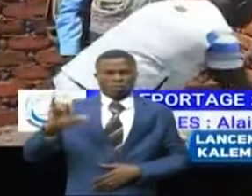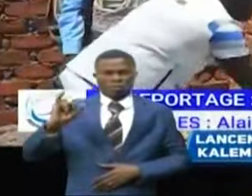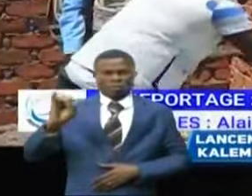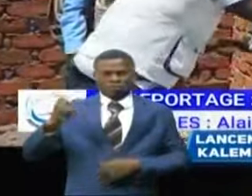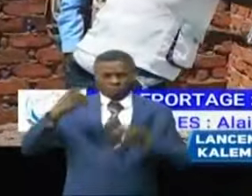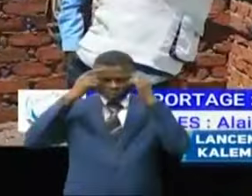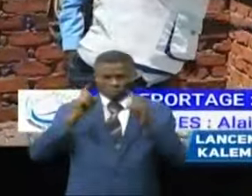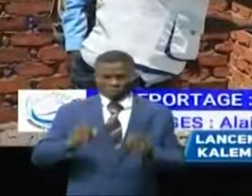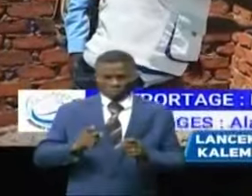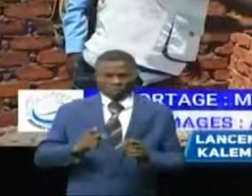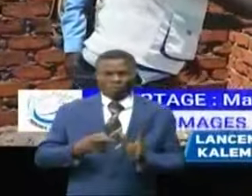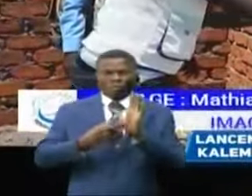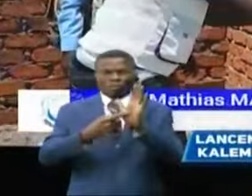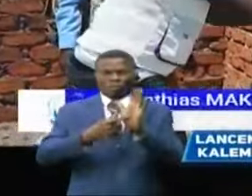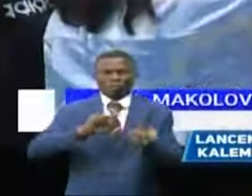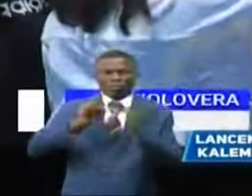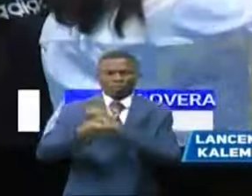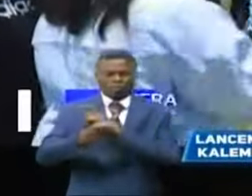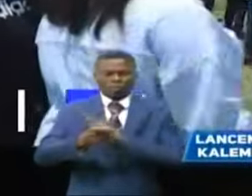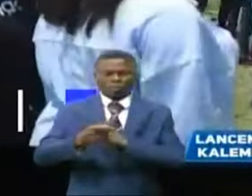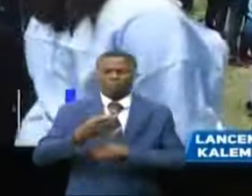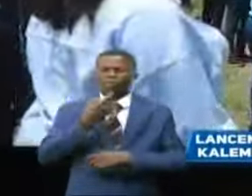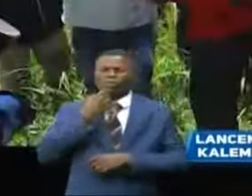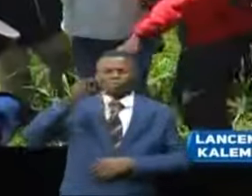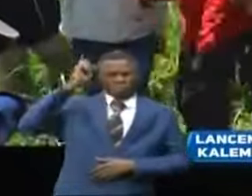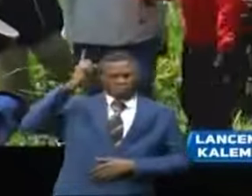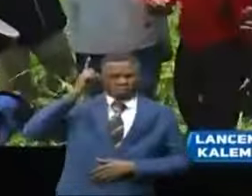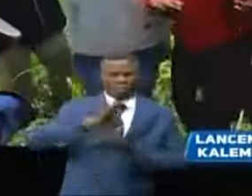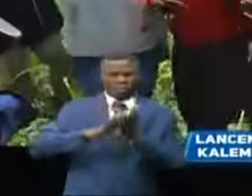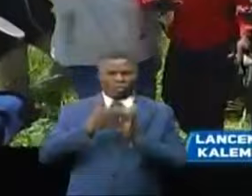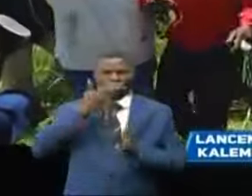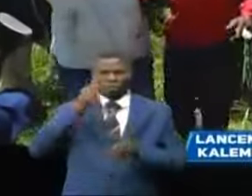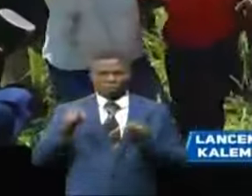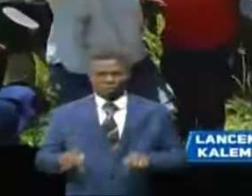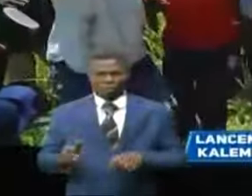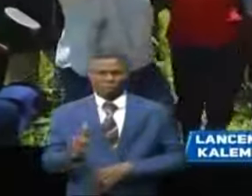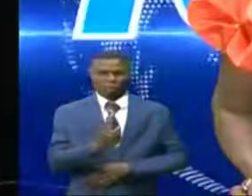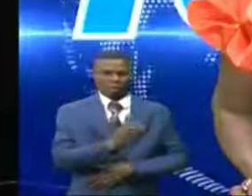à raviver l'image de l'ancien Albertville, des Rez Mémoire.